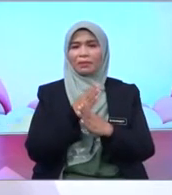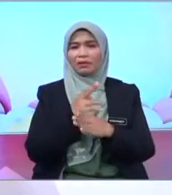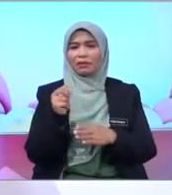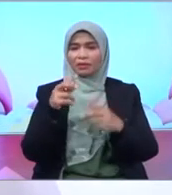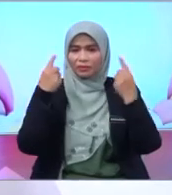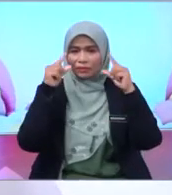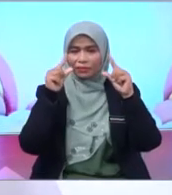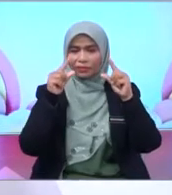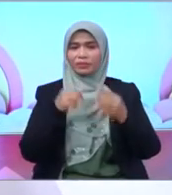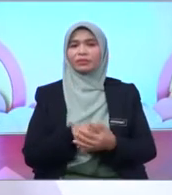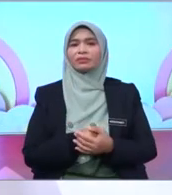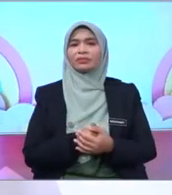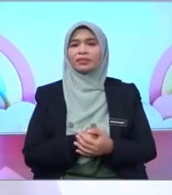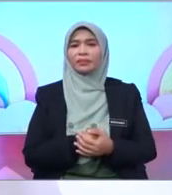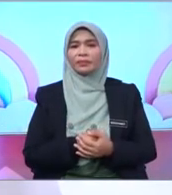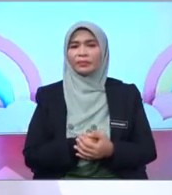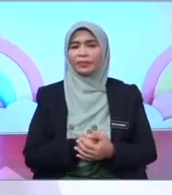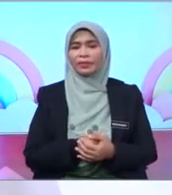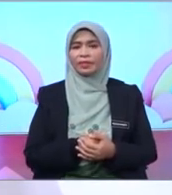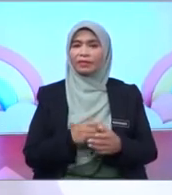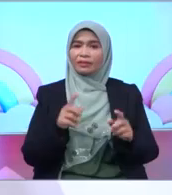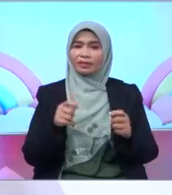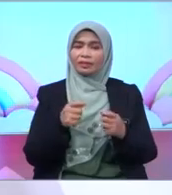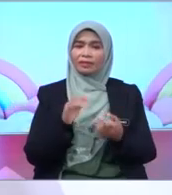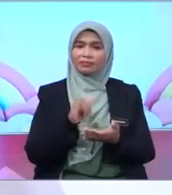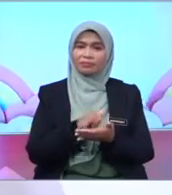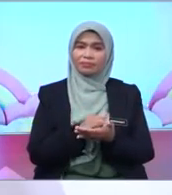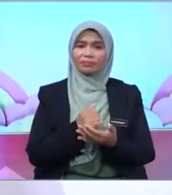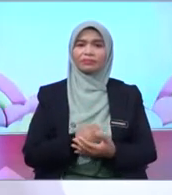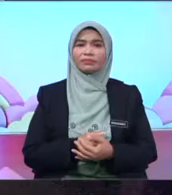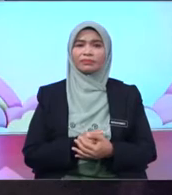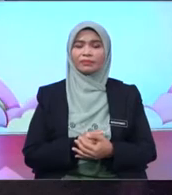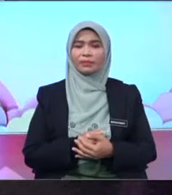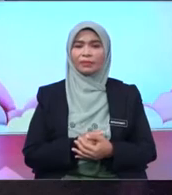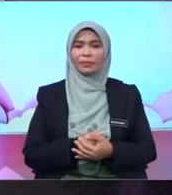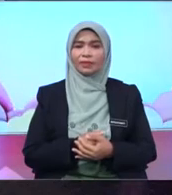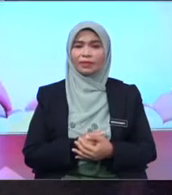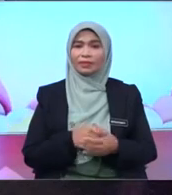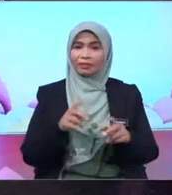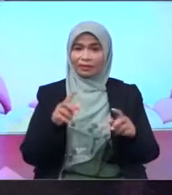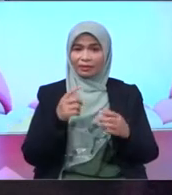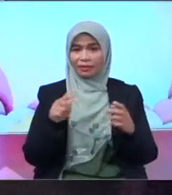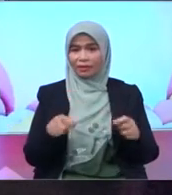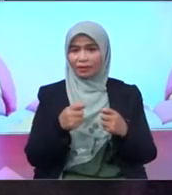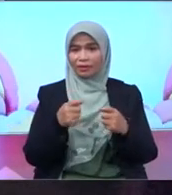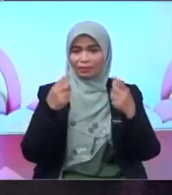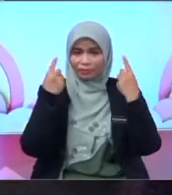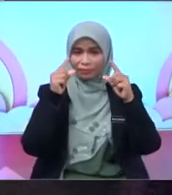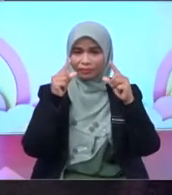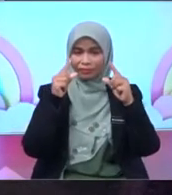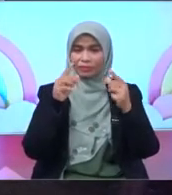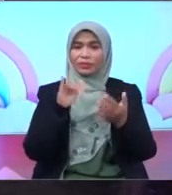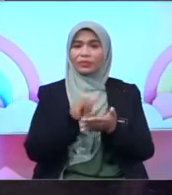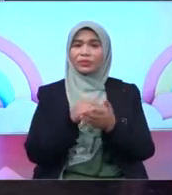merupakan tingkah laku yang tepat kosong yang apa tindakan gurunya tuh tidak laku